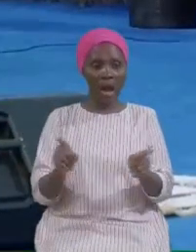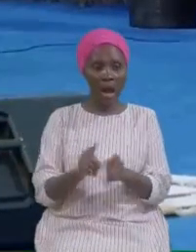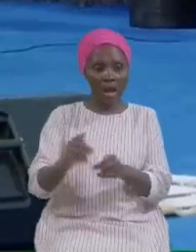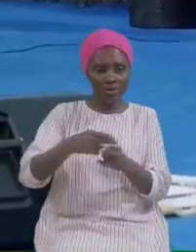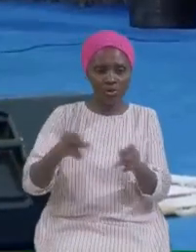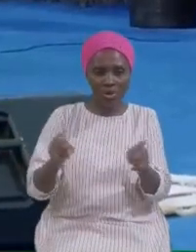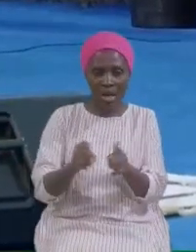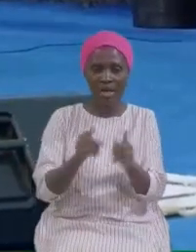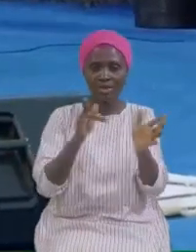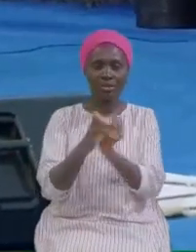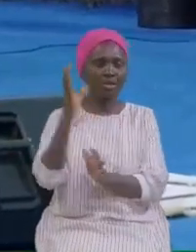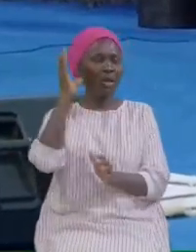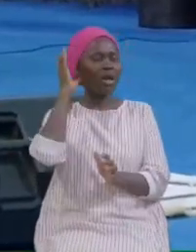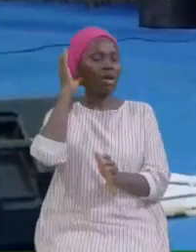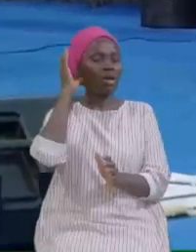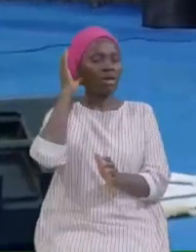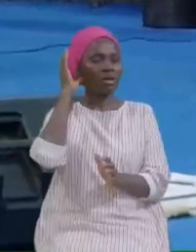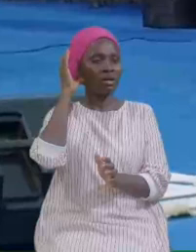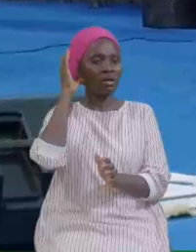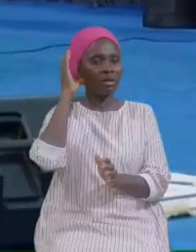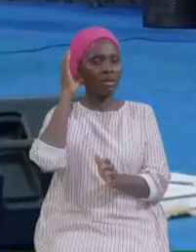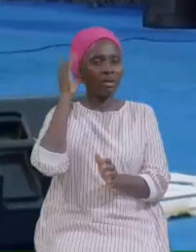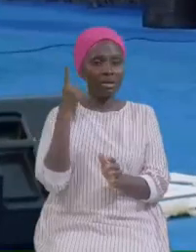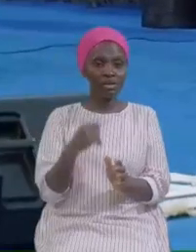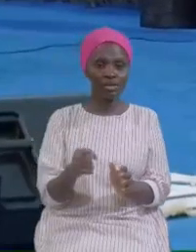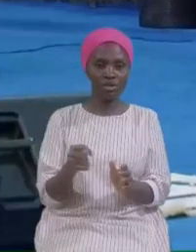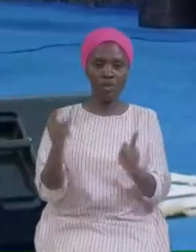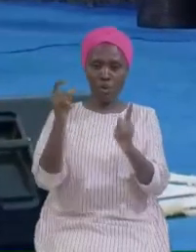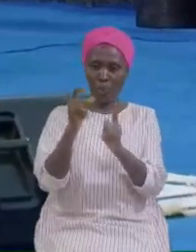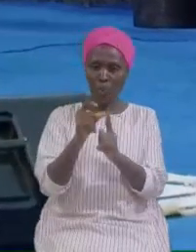Verset 36. Mais Jésus, dès qu'il a entendu